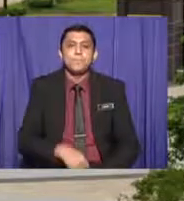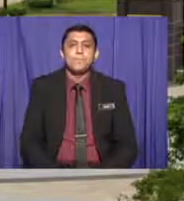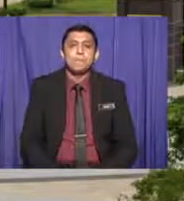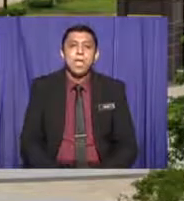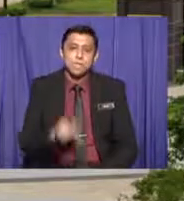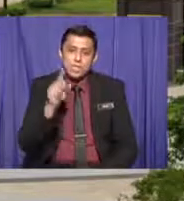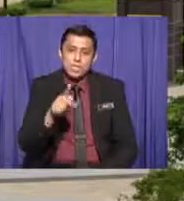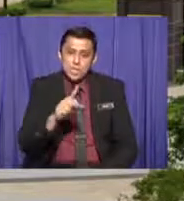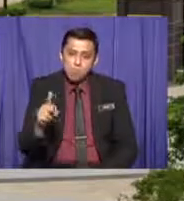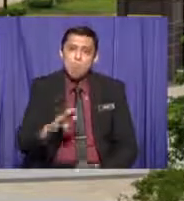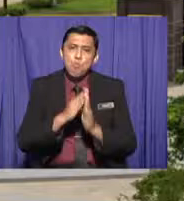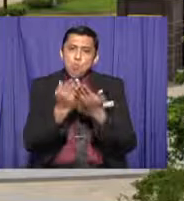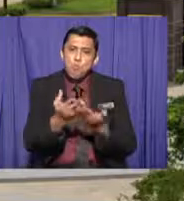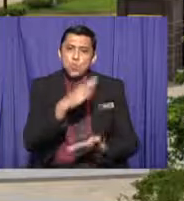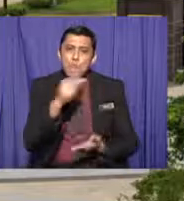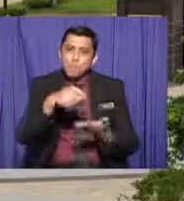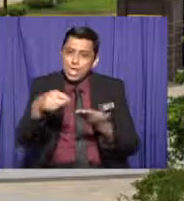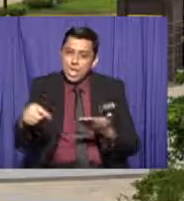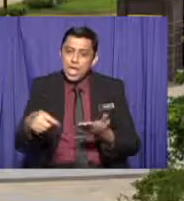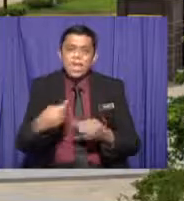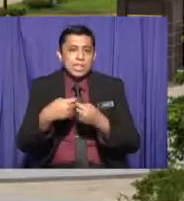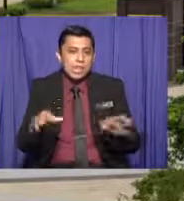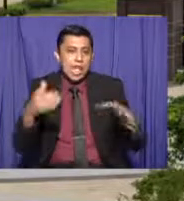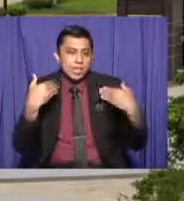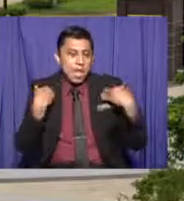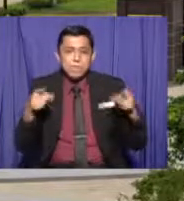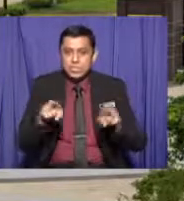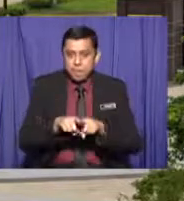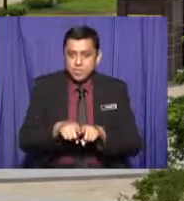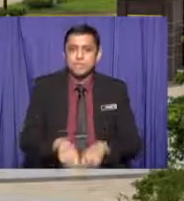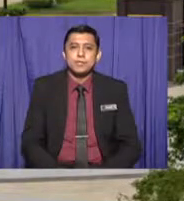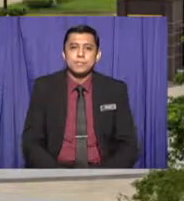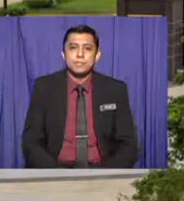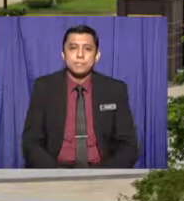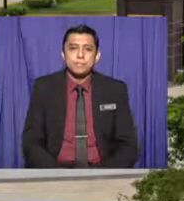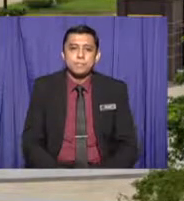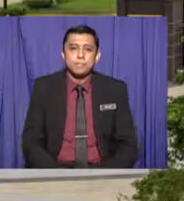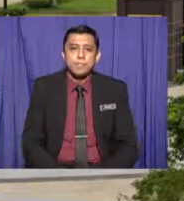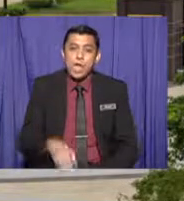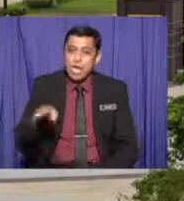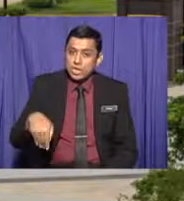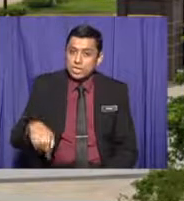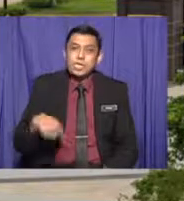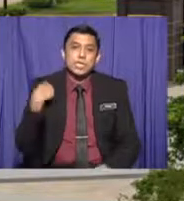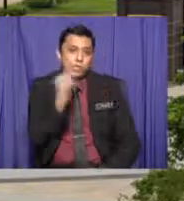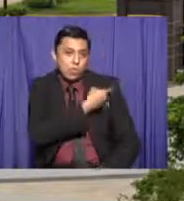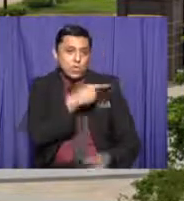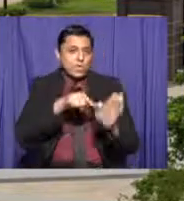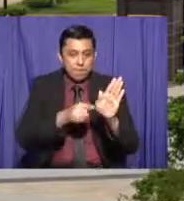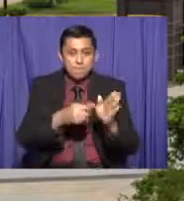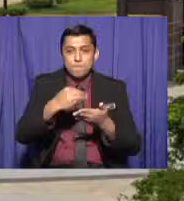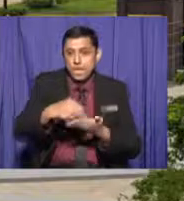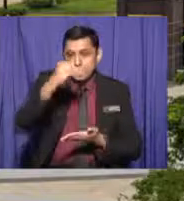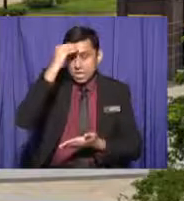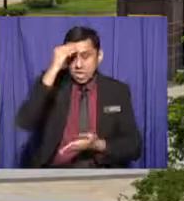Pastikan buku dan pen telah ada bersama anda. Sebelum kita mulakan pembelajaran